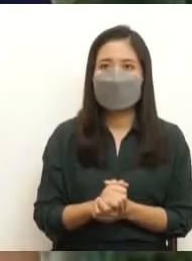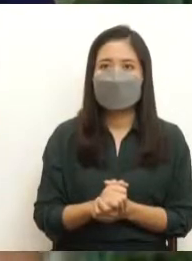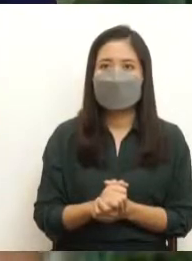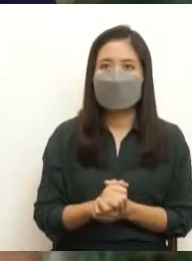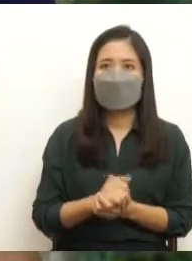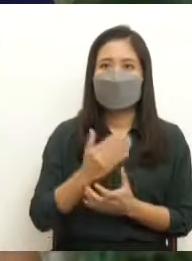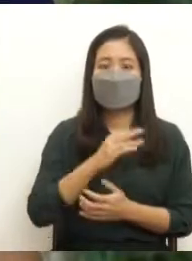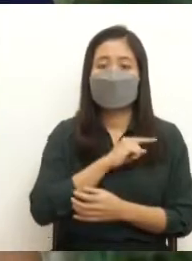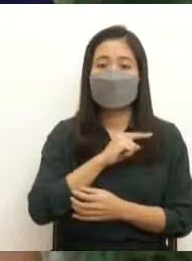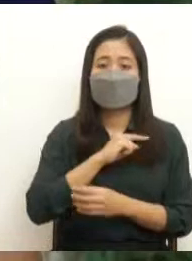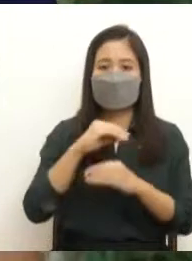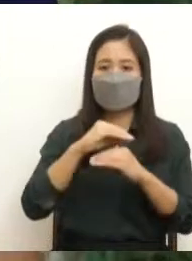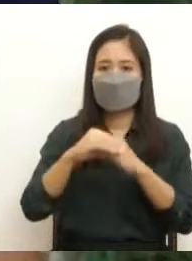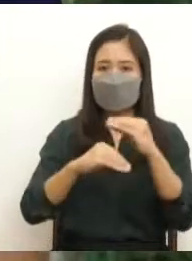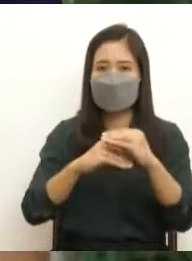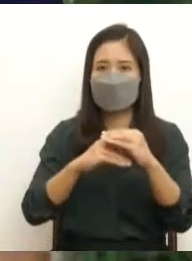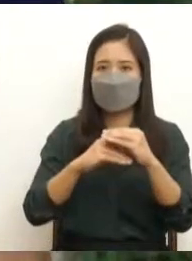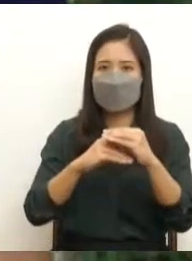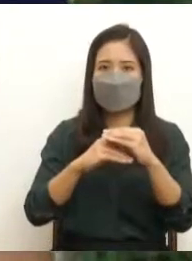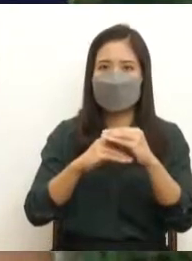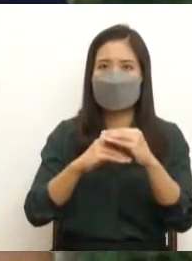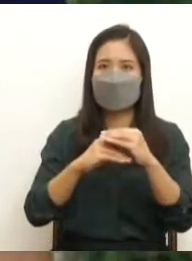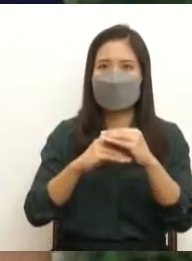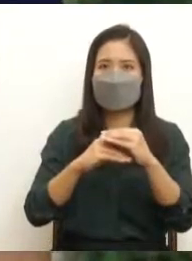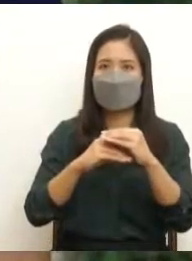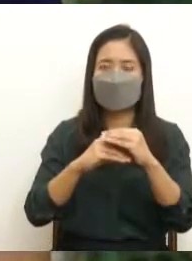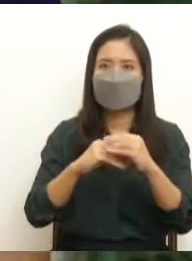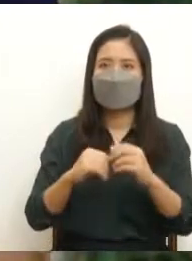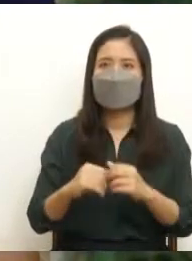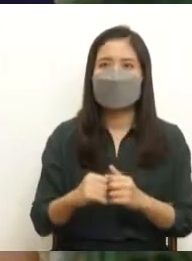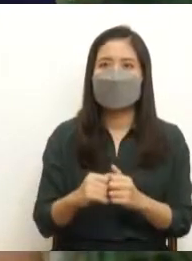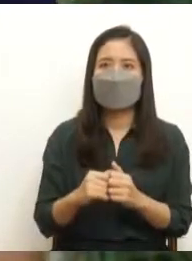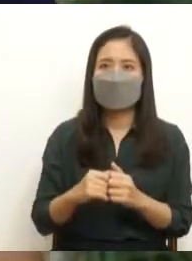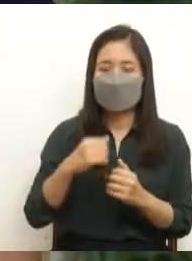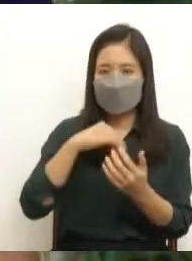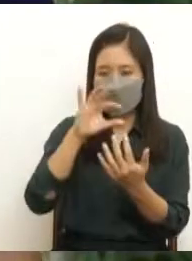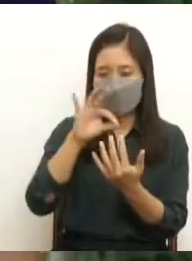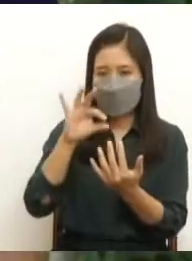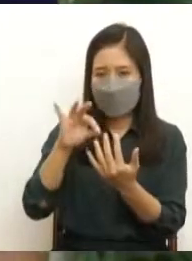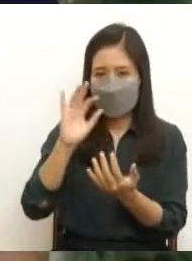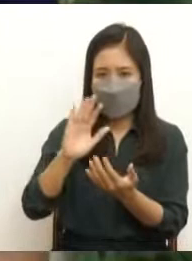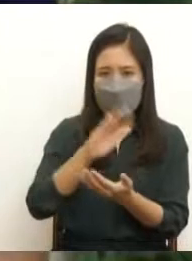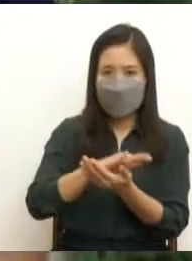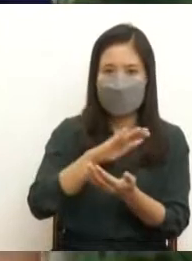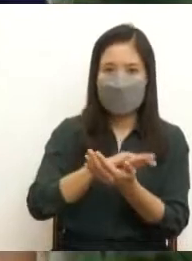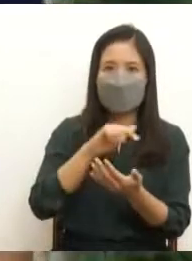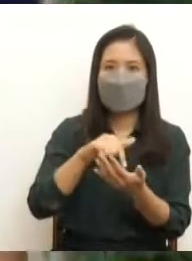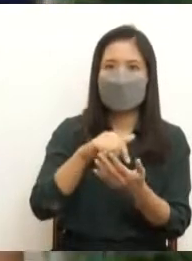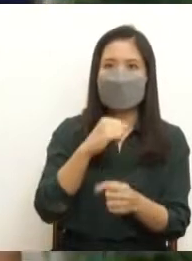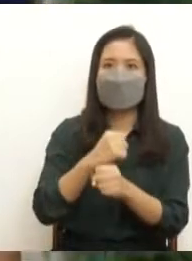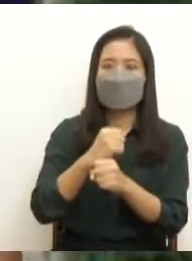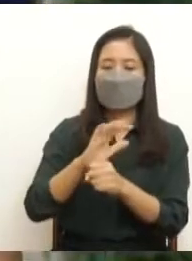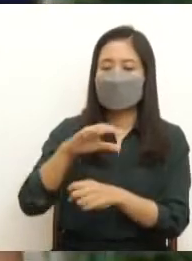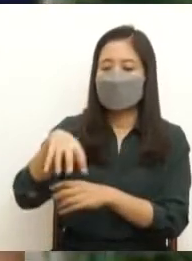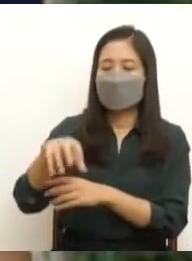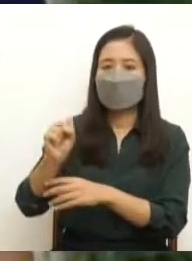ผิดชอบโครงการนะครับก็ได้รับคัดเลือกนะของโรงเรียนได้รับคัดเลือกจากสำนักงานเขตพื้นที่การศึกษานะครับส่งต่